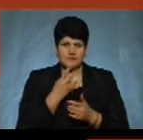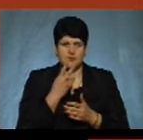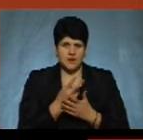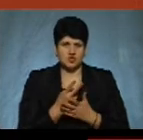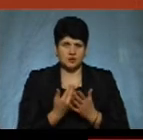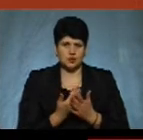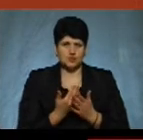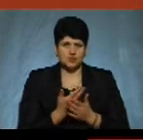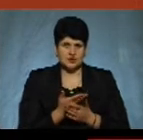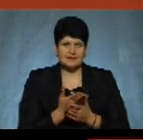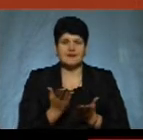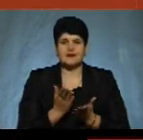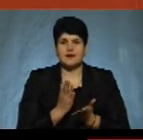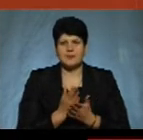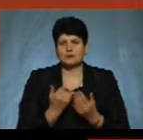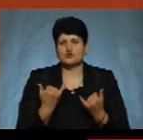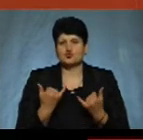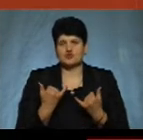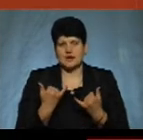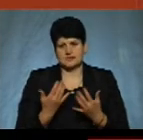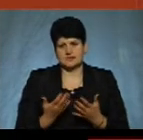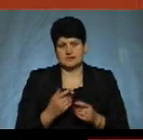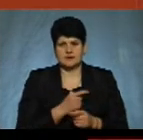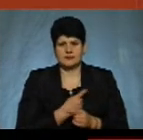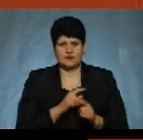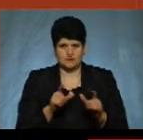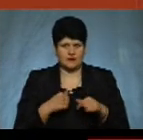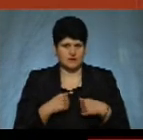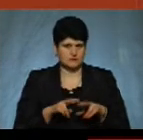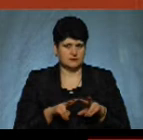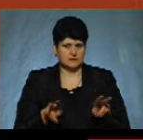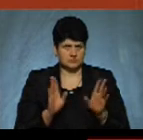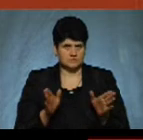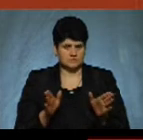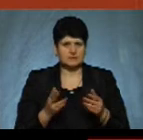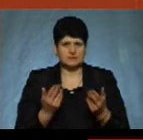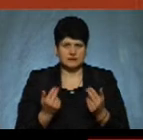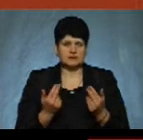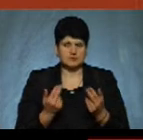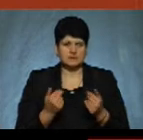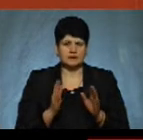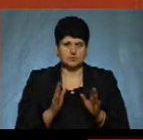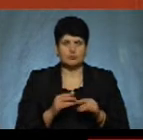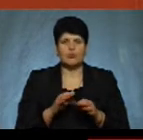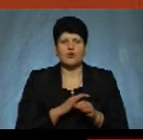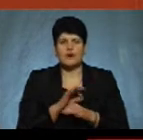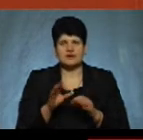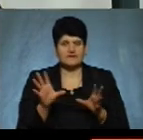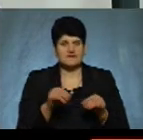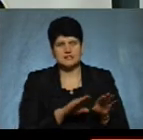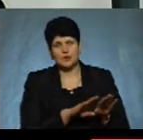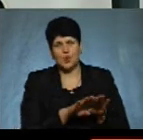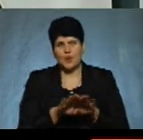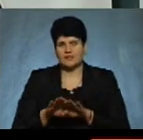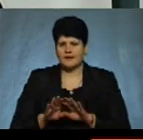сюжет, яка має бути сучасна амбулаторія. Тобто у нас такі будуть аналогічні? Так, у нас будуть і такі самі амбулаторії, тому що проекти всіх однакові